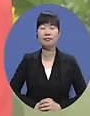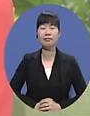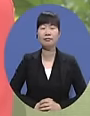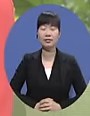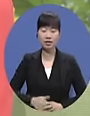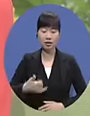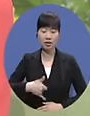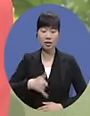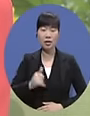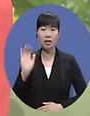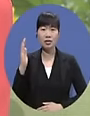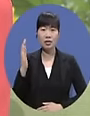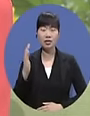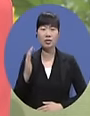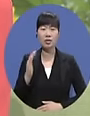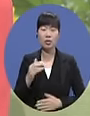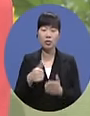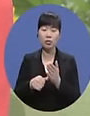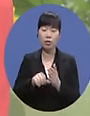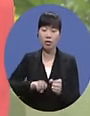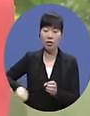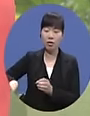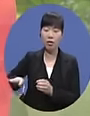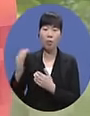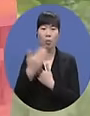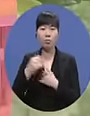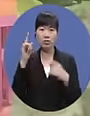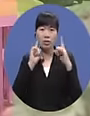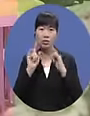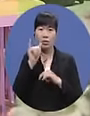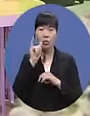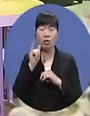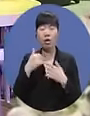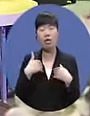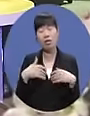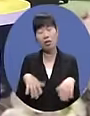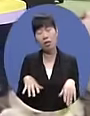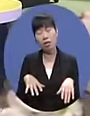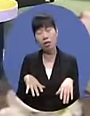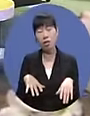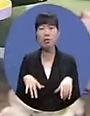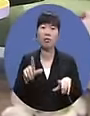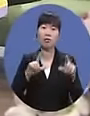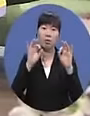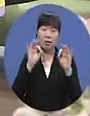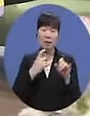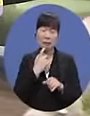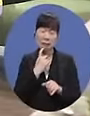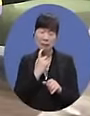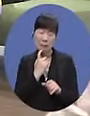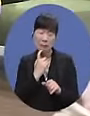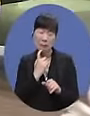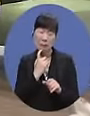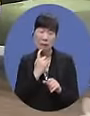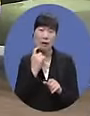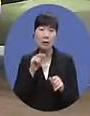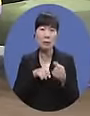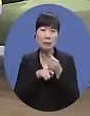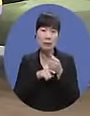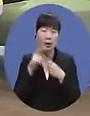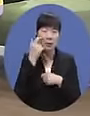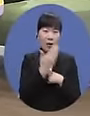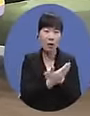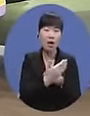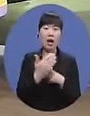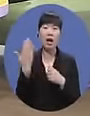아이가 최근 들어 자꾸 물건을 잃어버리고 몸에 상처가 생기고 무기력하게 보이는 날이 많아 집요하게 물어봤더니 학교